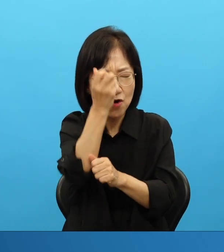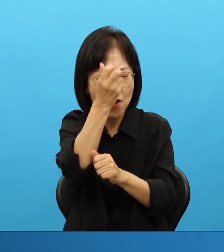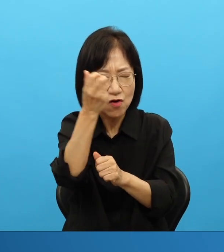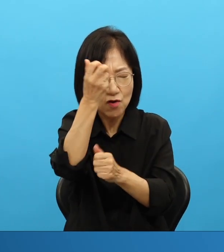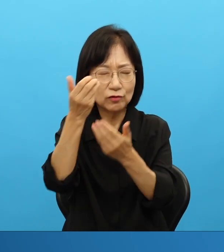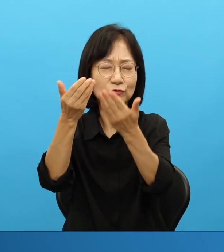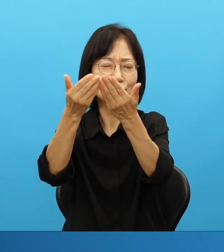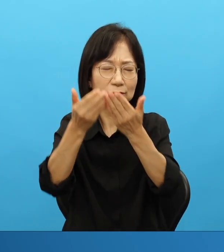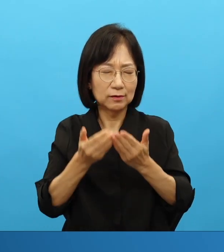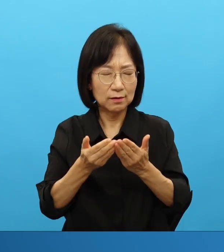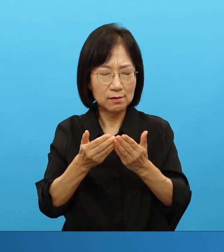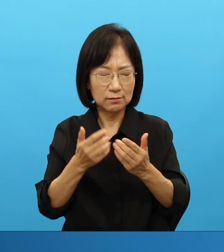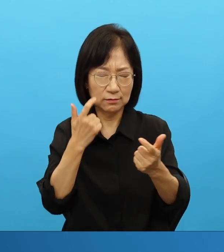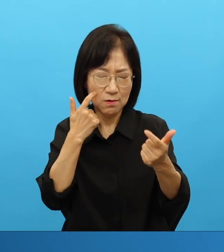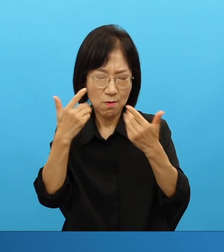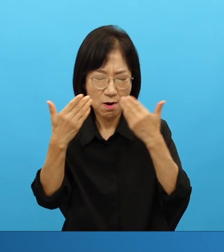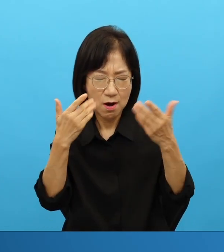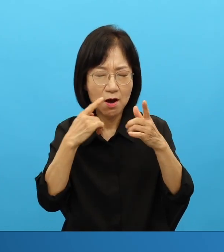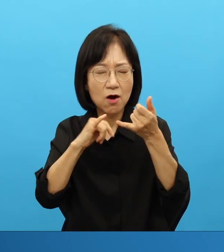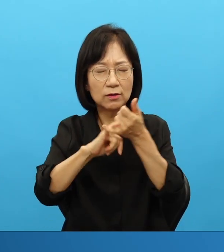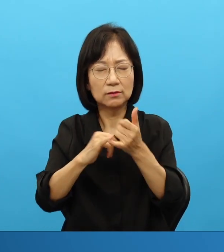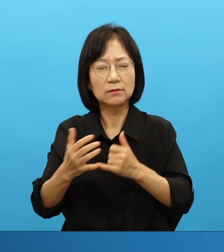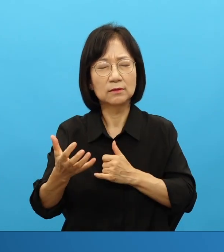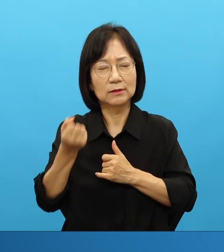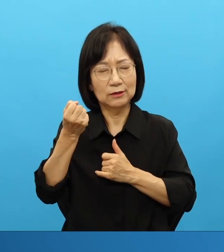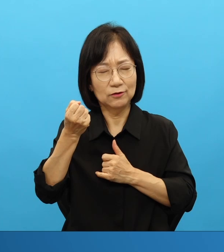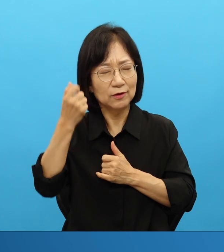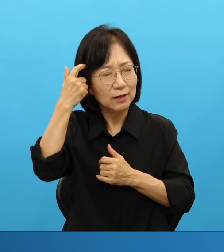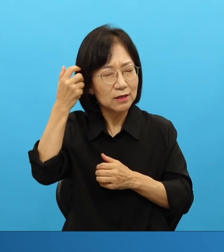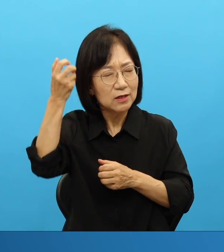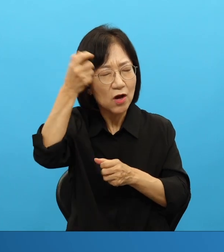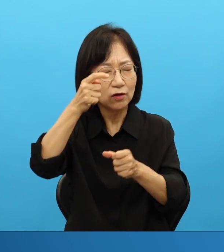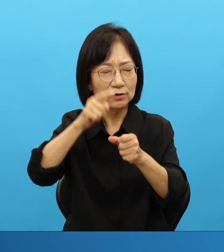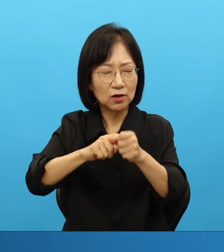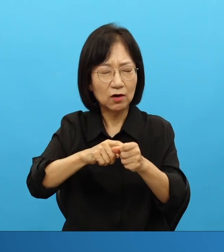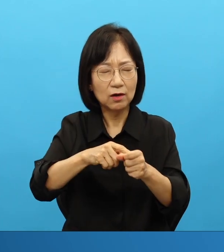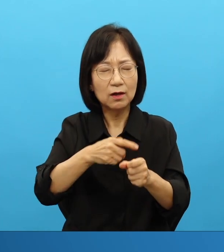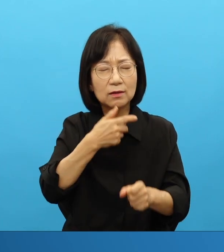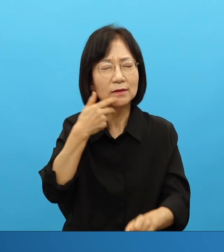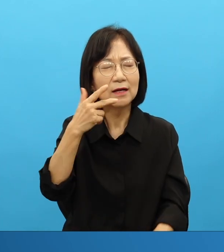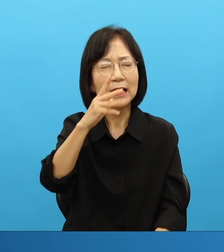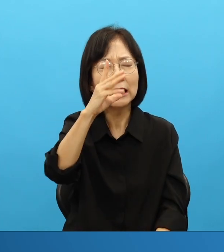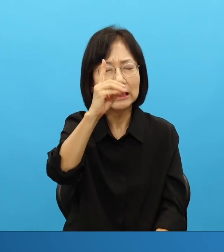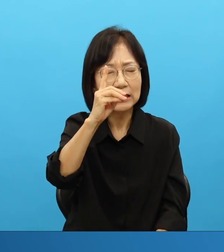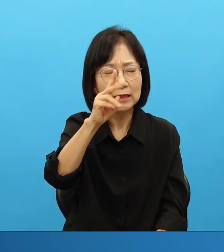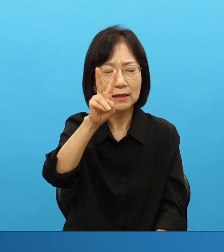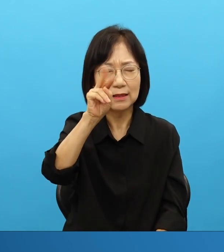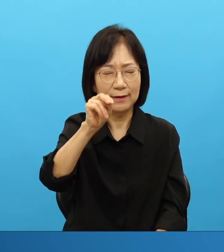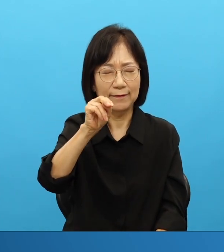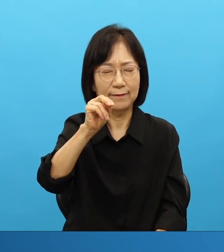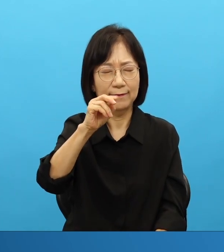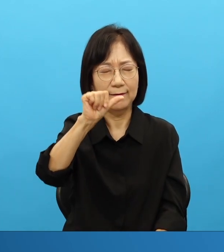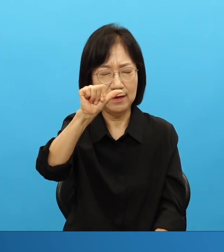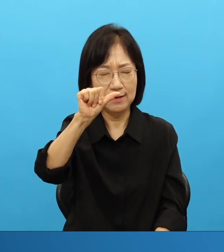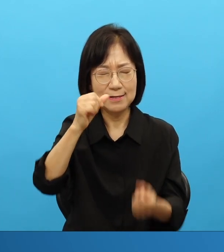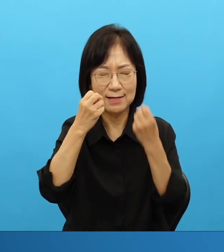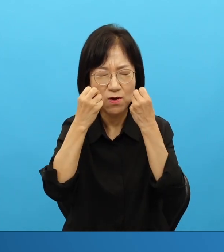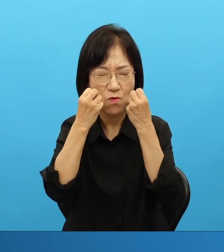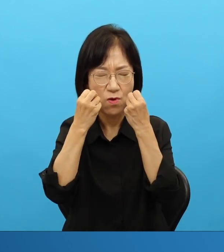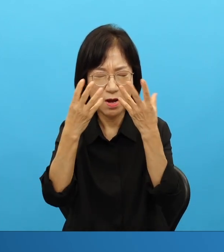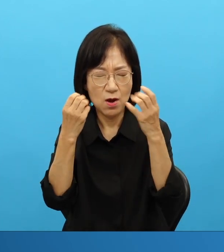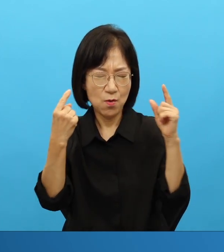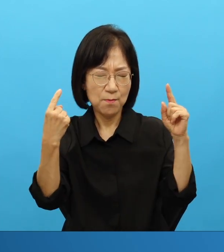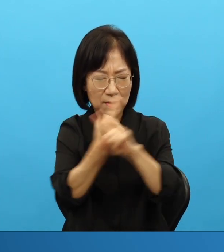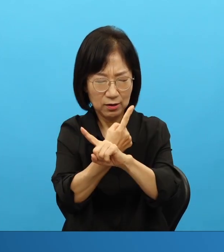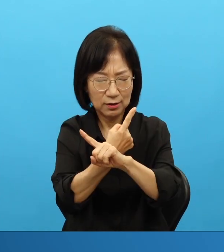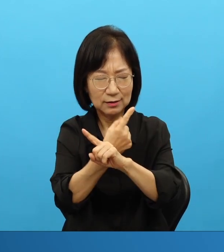정확한 언약의 확신을 가지고 영적 DNA가 바뀌는 날 되게 하옵소서. Please give us a guarantee of the counsel of the Holy Spirit so that we can have the